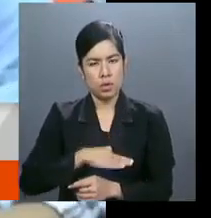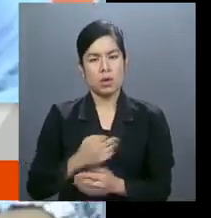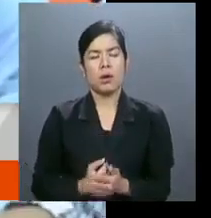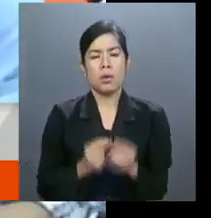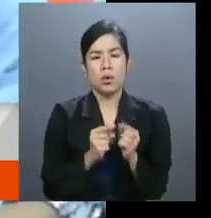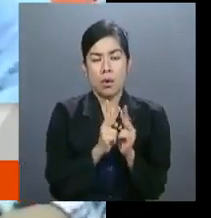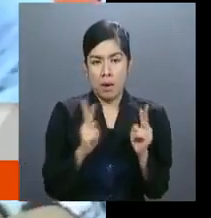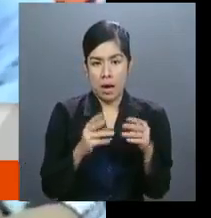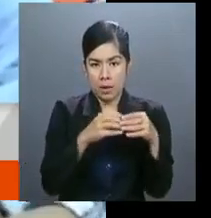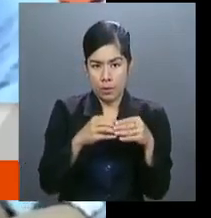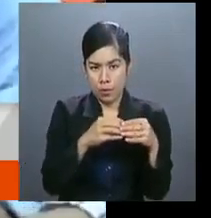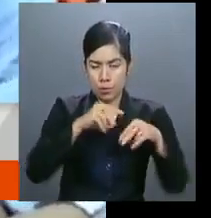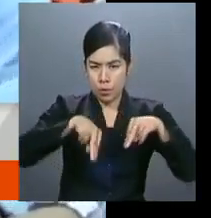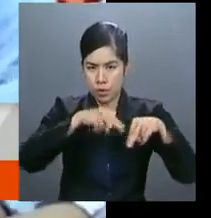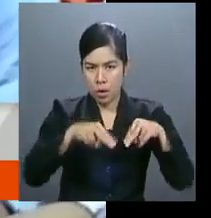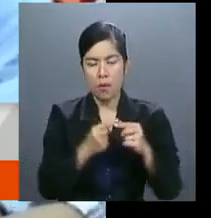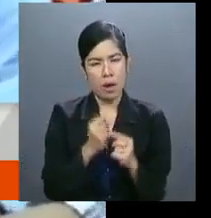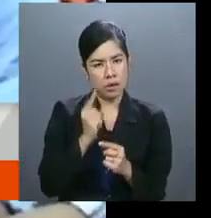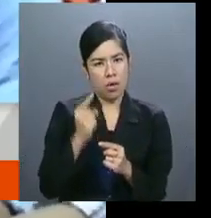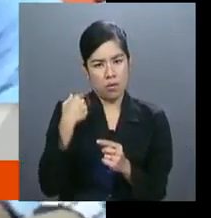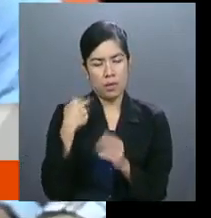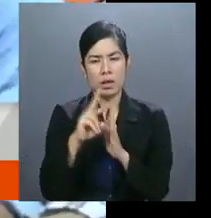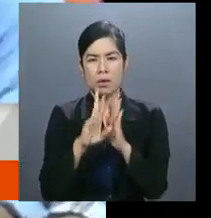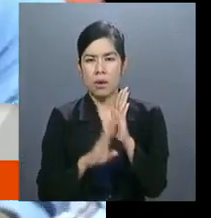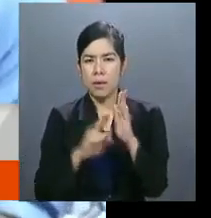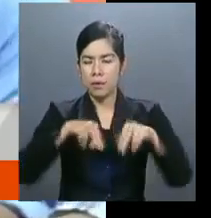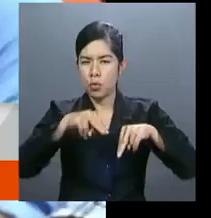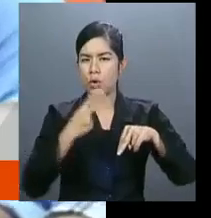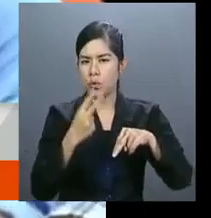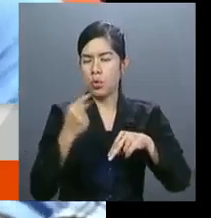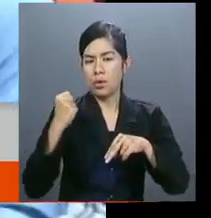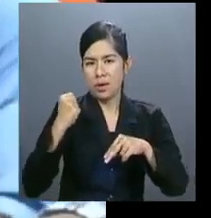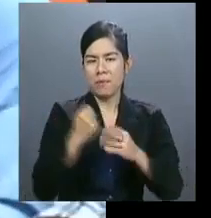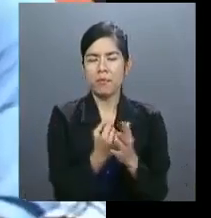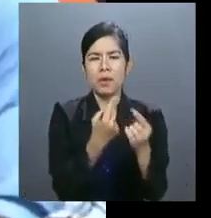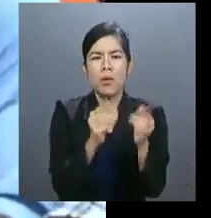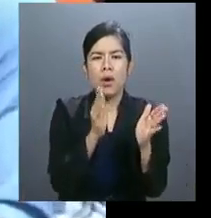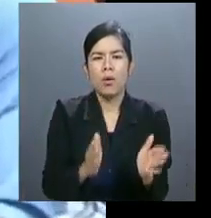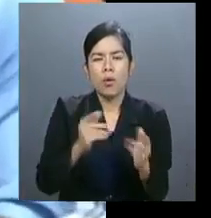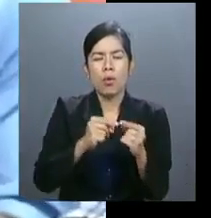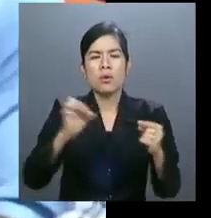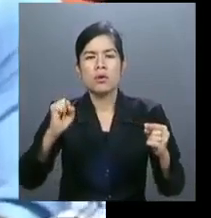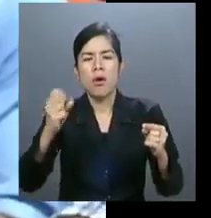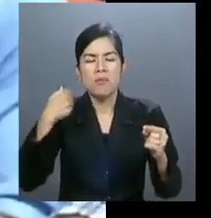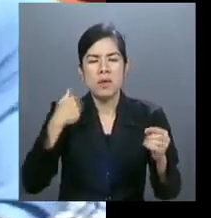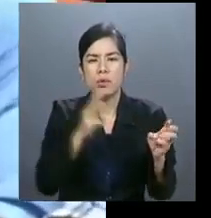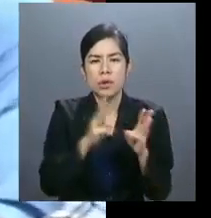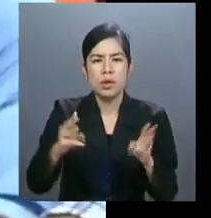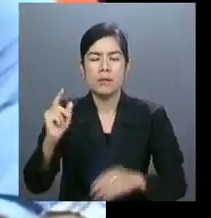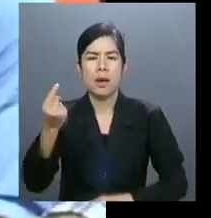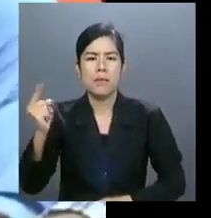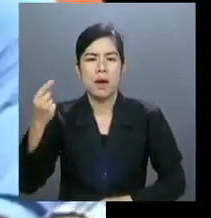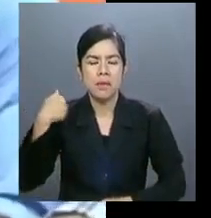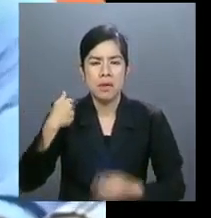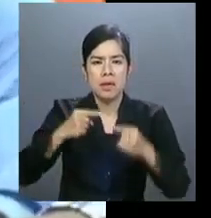อบเองเขาก็ต้องหาวิธีแปลกๆเนี่ยนะฮะที่เราต้องยืนเจอเหมือนกันนะครับมันตรวจสอบดูว่าจะเข้าข้อกฎหมายต